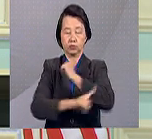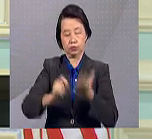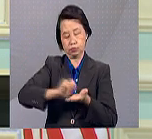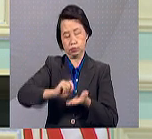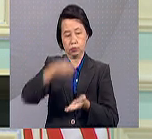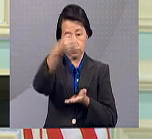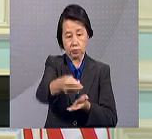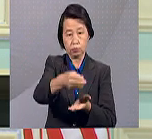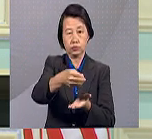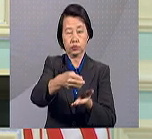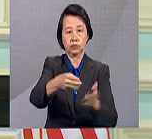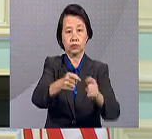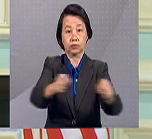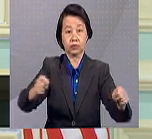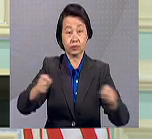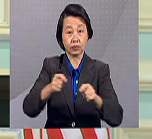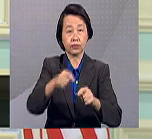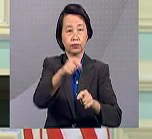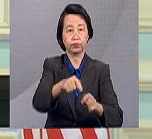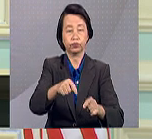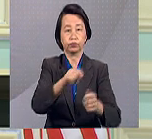dikeluarkan di lapangan yang mana